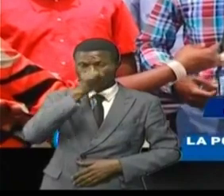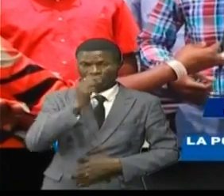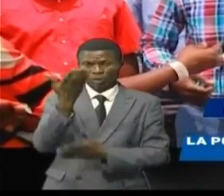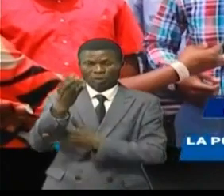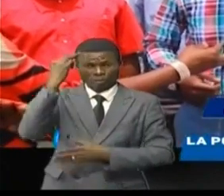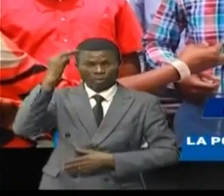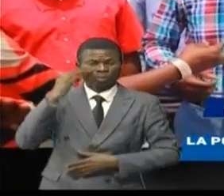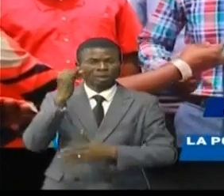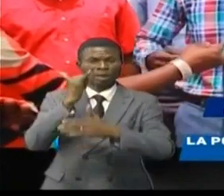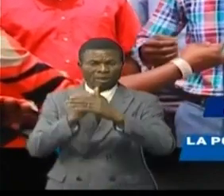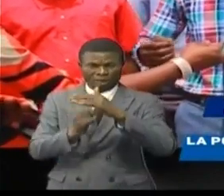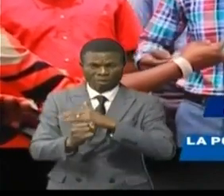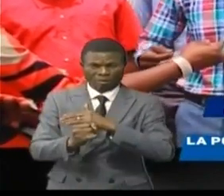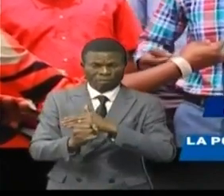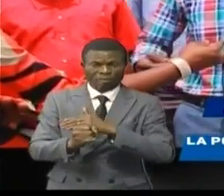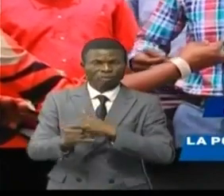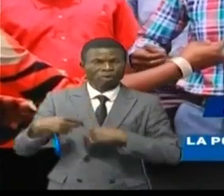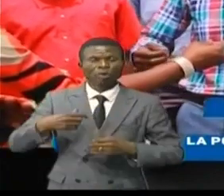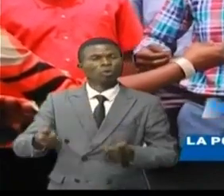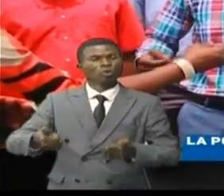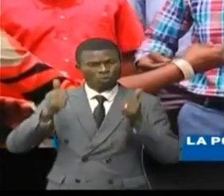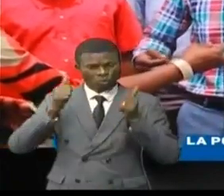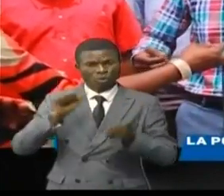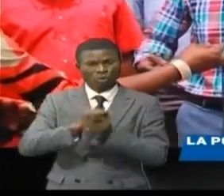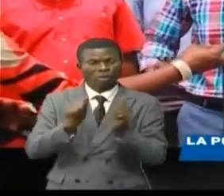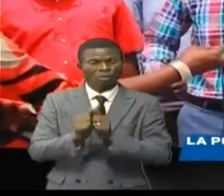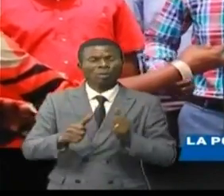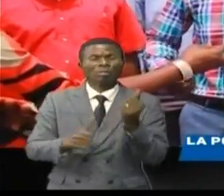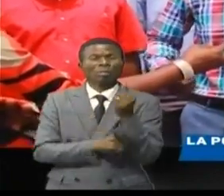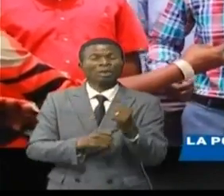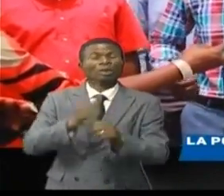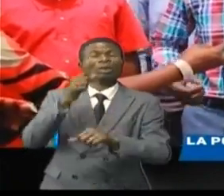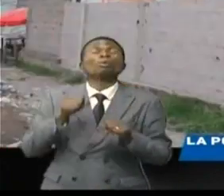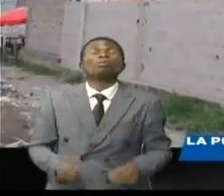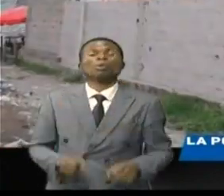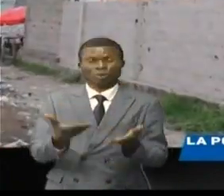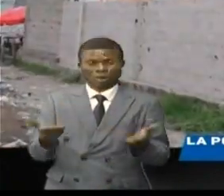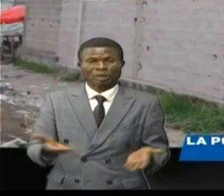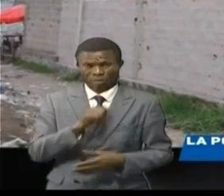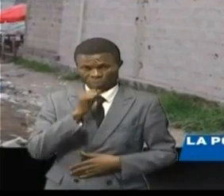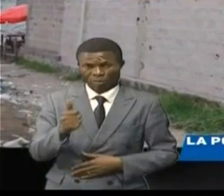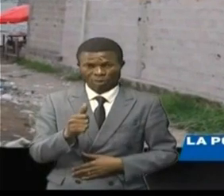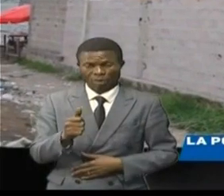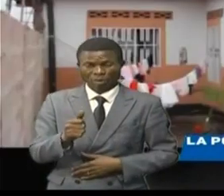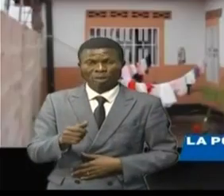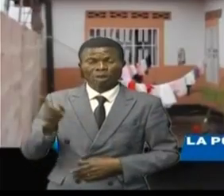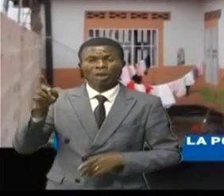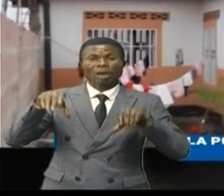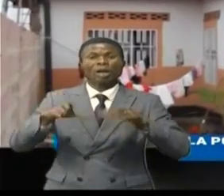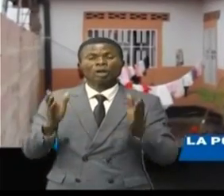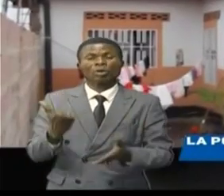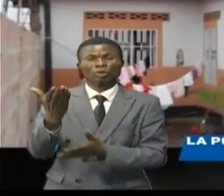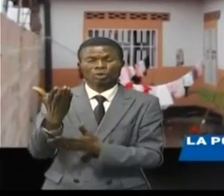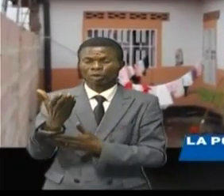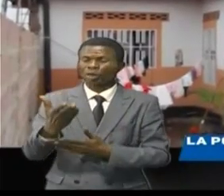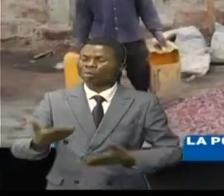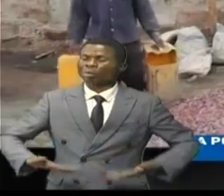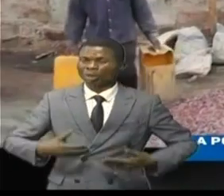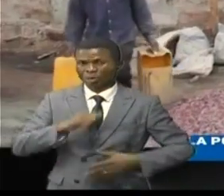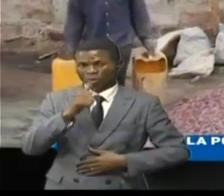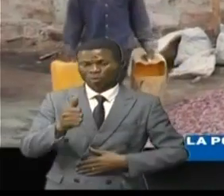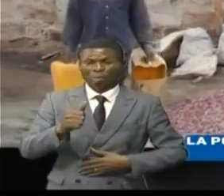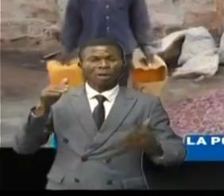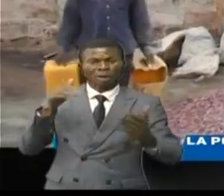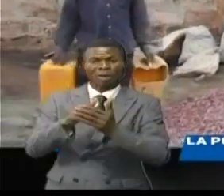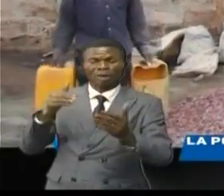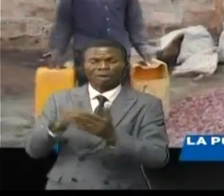ministre de l'Intérieur. Nous ne voulons pas qu'il y ait du sang qui puisse couler à Sokopao. Ses compatriotes manifestent leur ras-le-bol face aux menaces